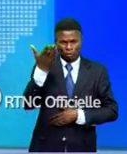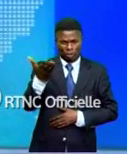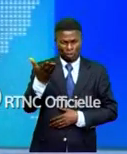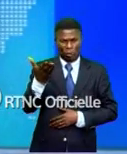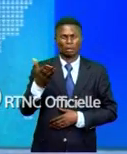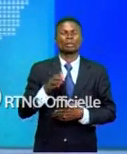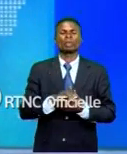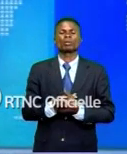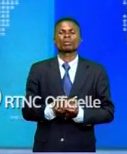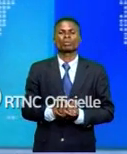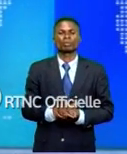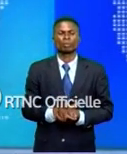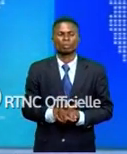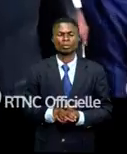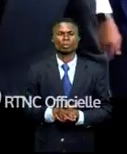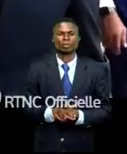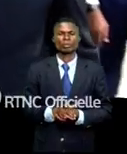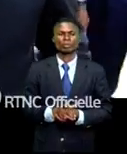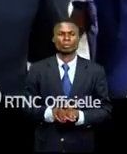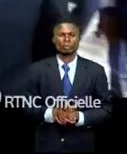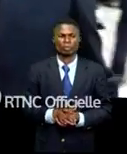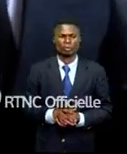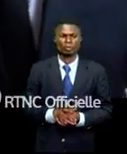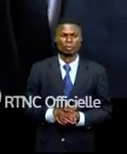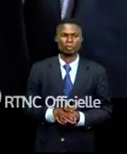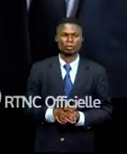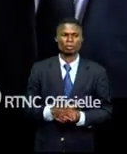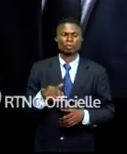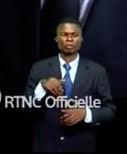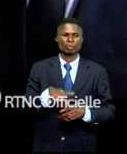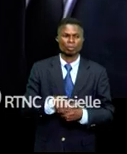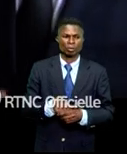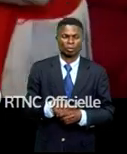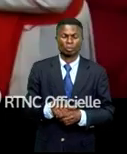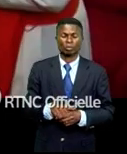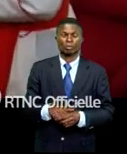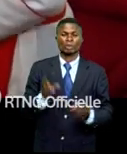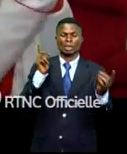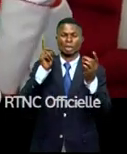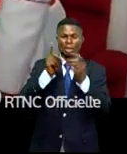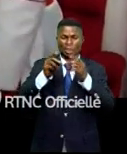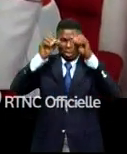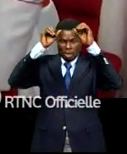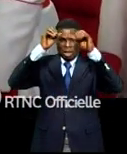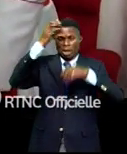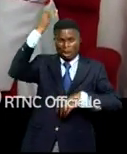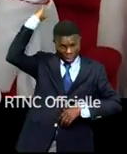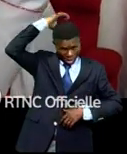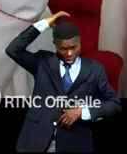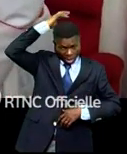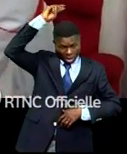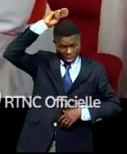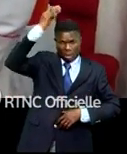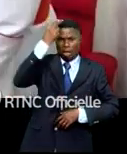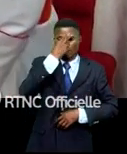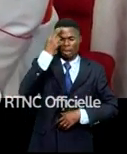les images de Gaylor Kimpianga. Suivez. Dans sa casquette de fervent chrétien catholique, le président du Sénat congolais est allé recevoir